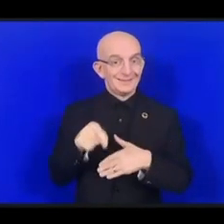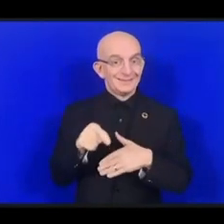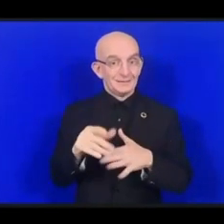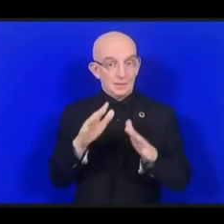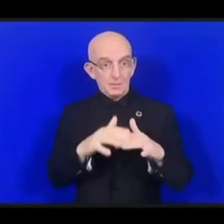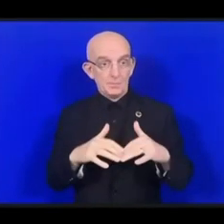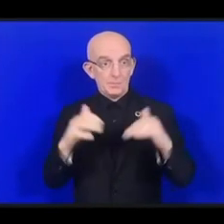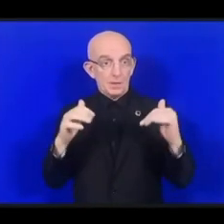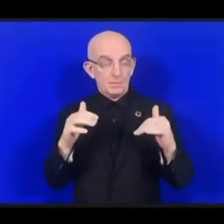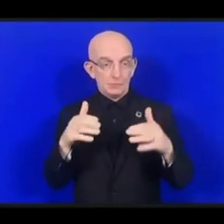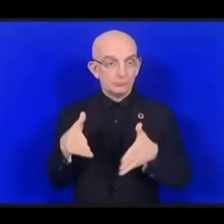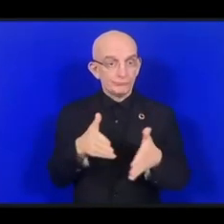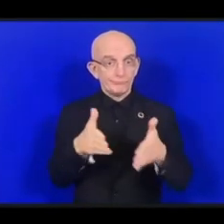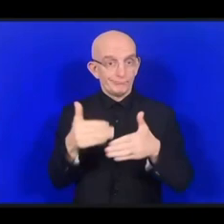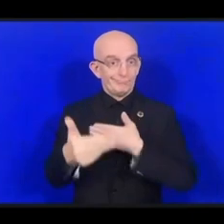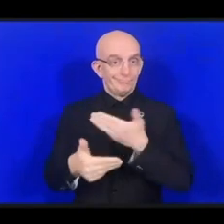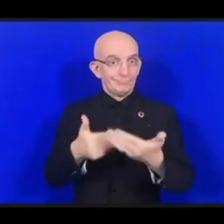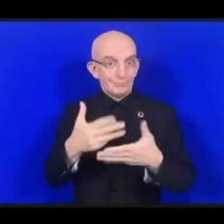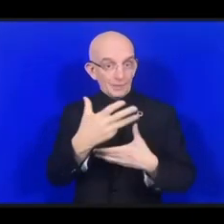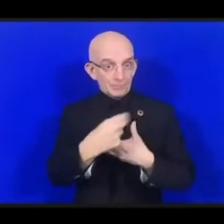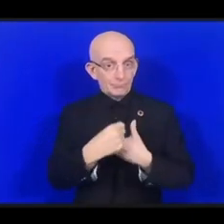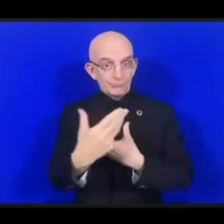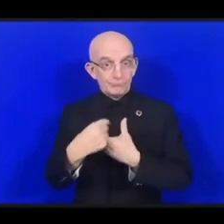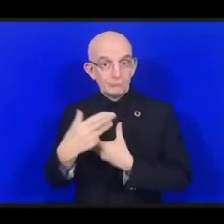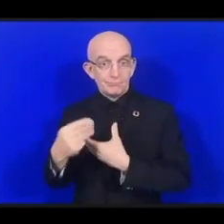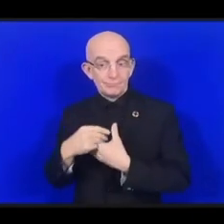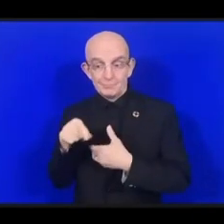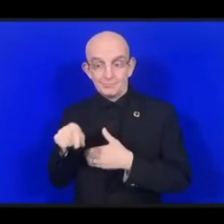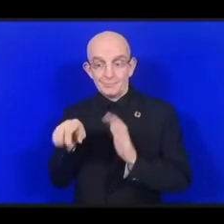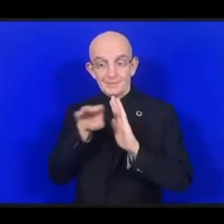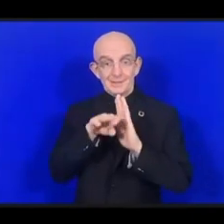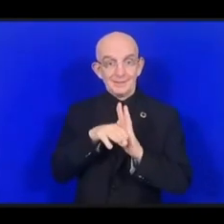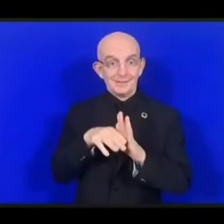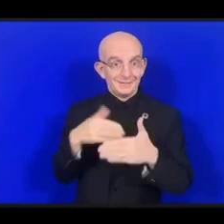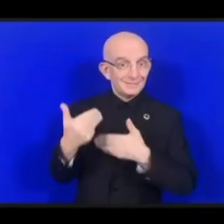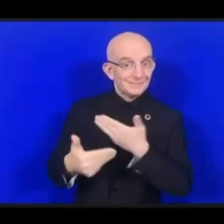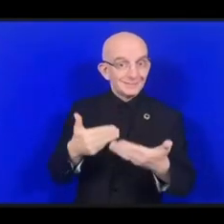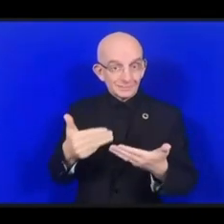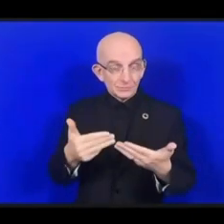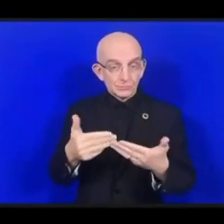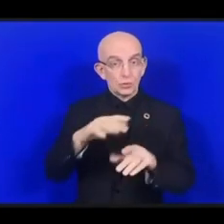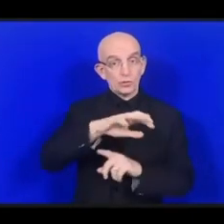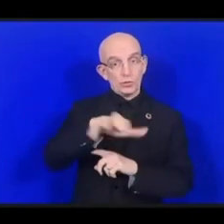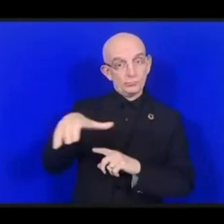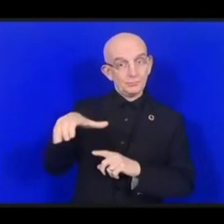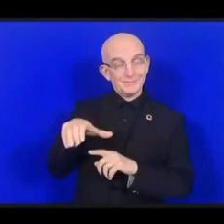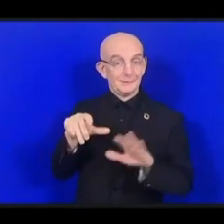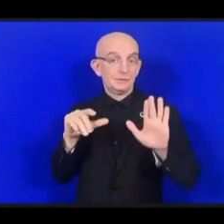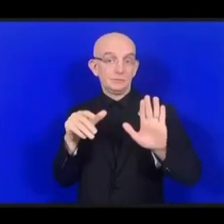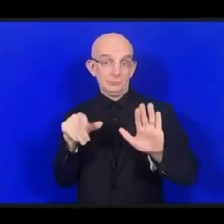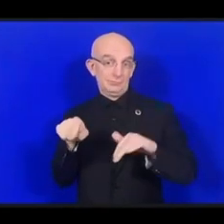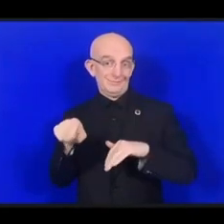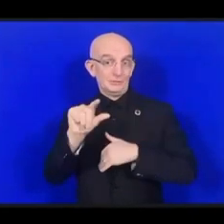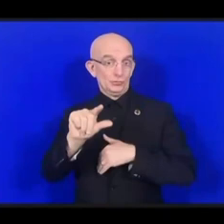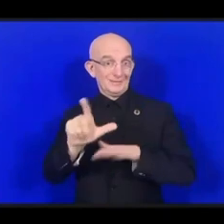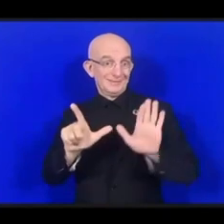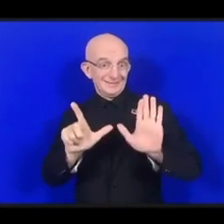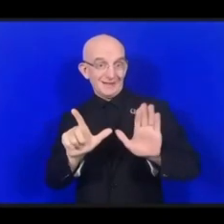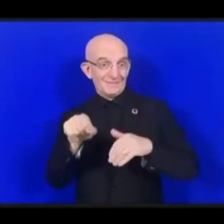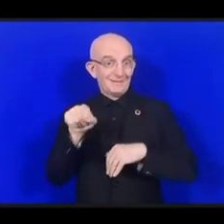الاوسع للمشرعين من دول في مجموعه السبعه ومن ناحيه